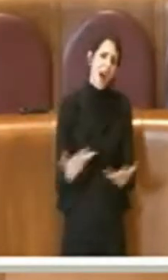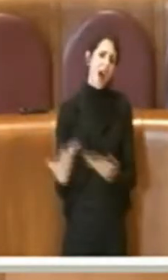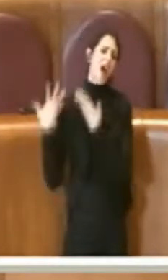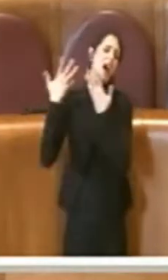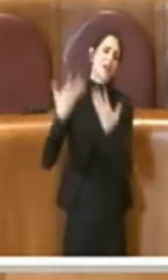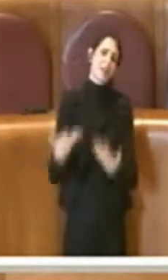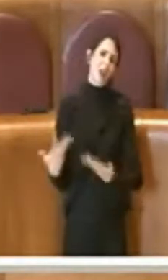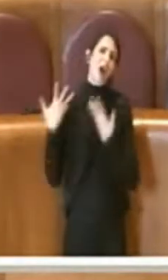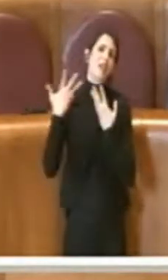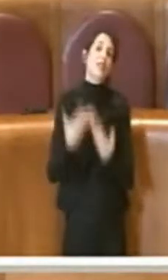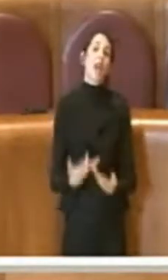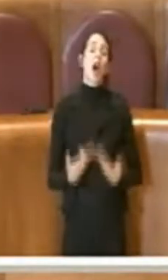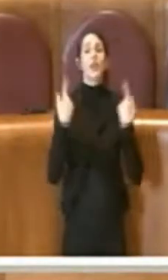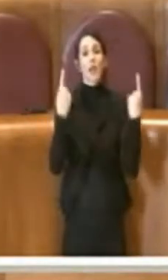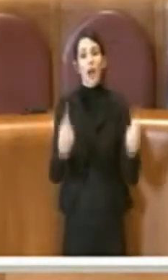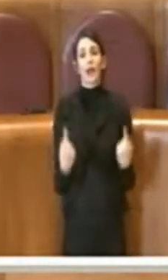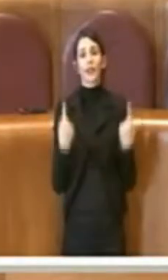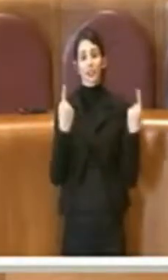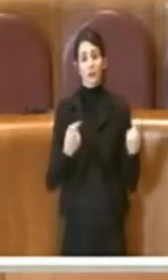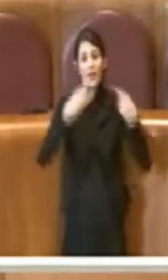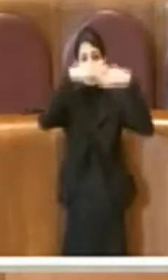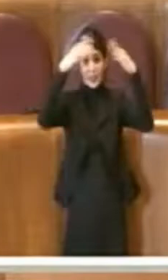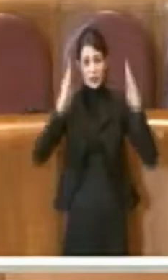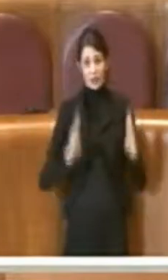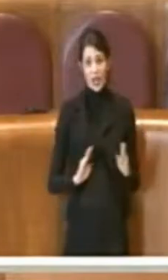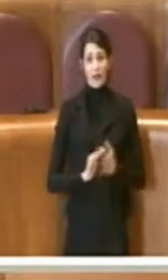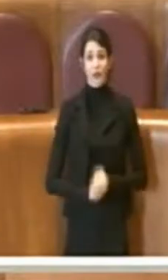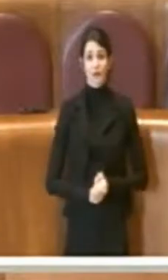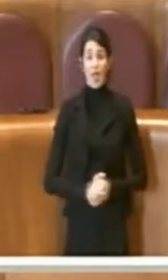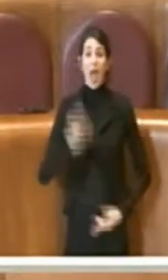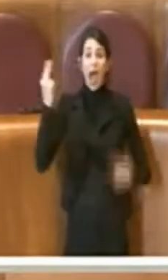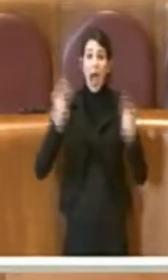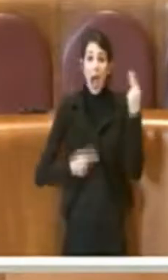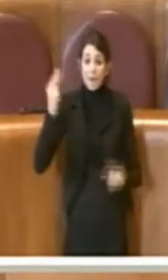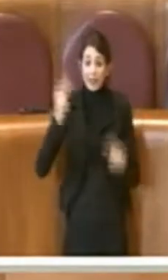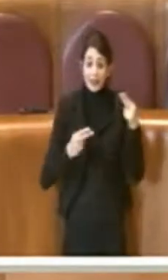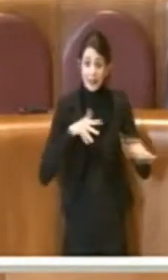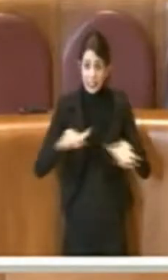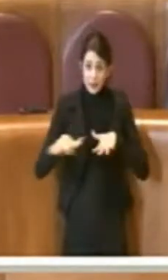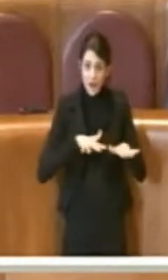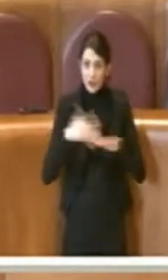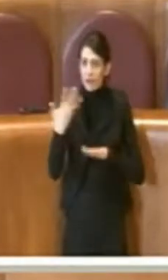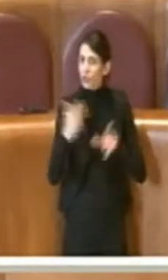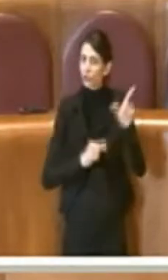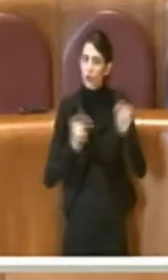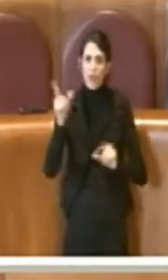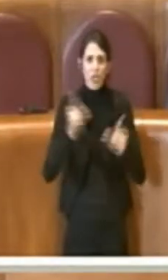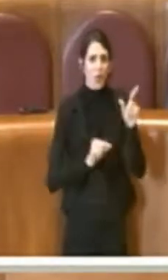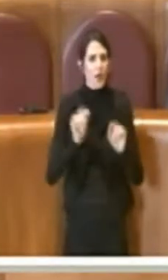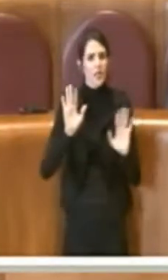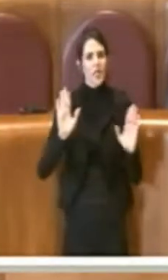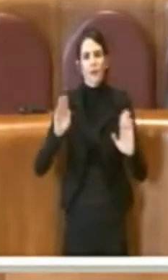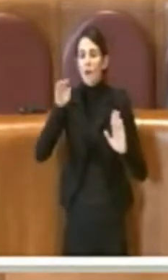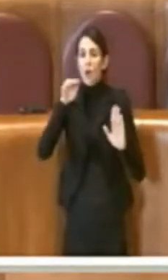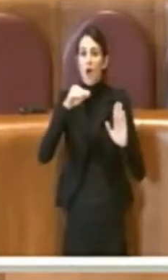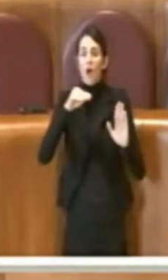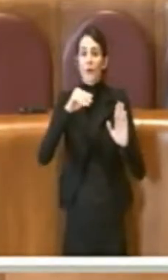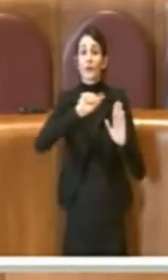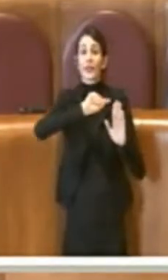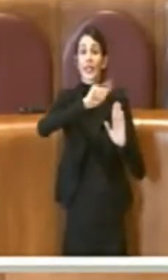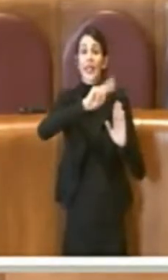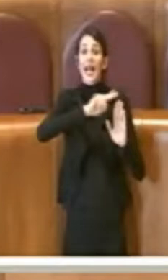decenni che aspettano la legittima. Questa amministrazione si è sforzata tantissimo nell'assegnazione, nel far scorrere queste graduatorie,